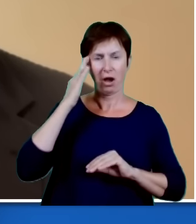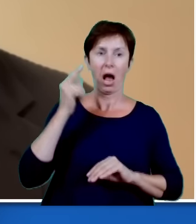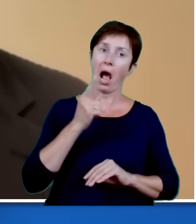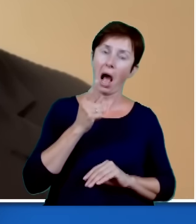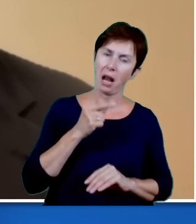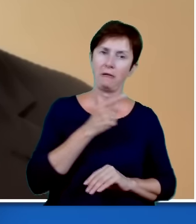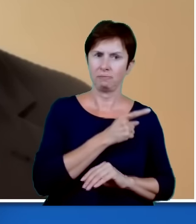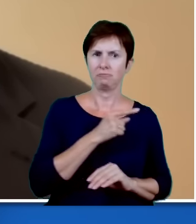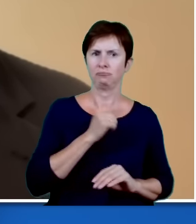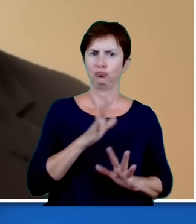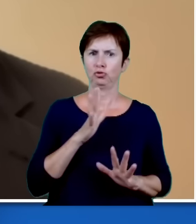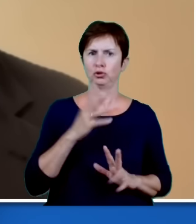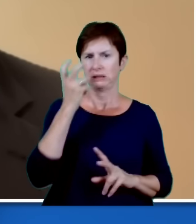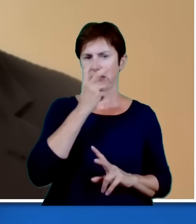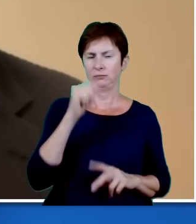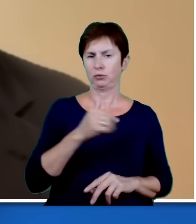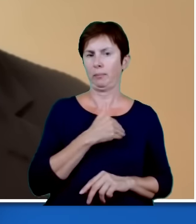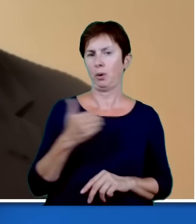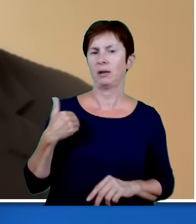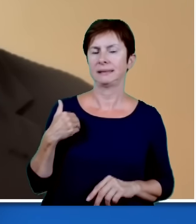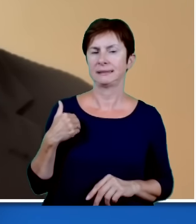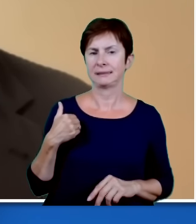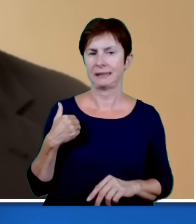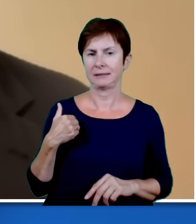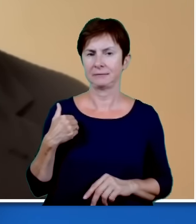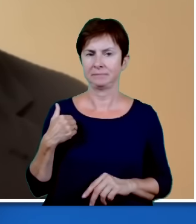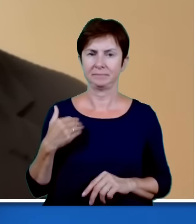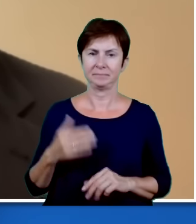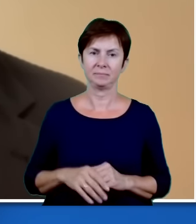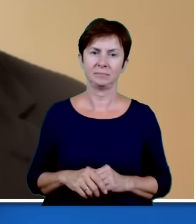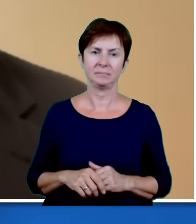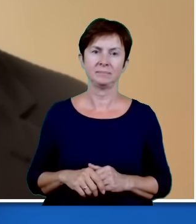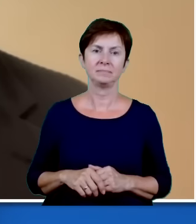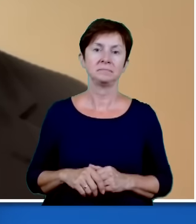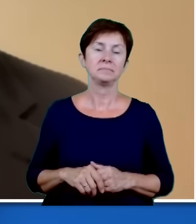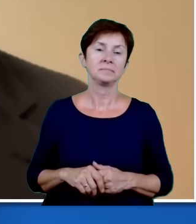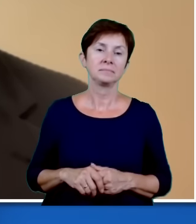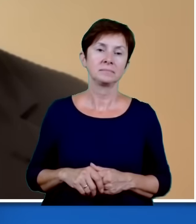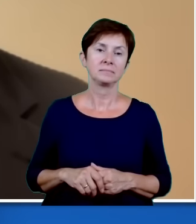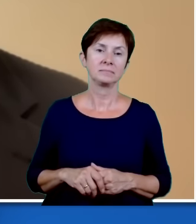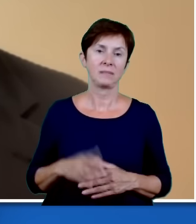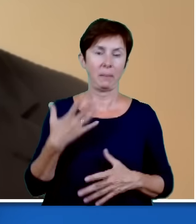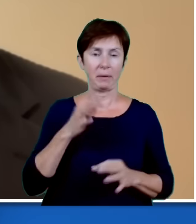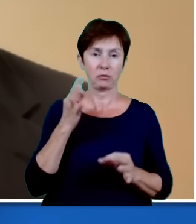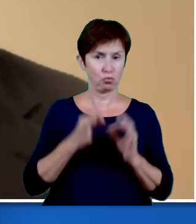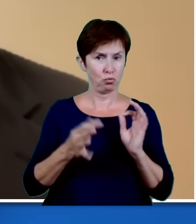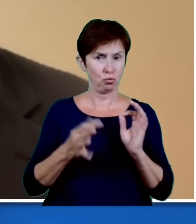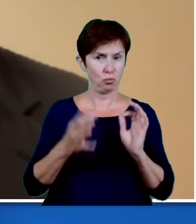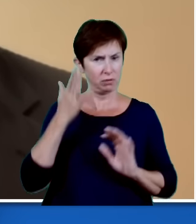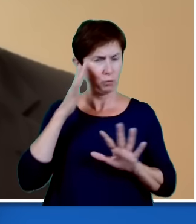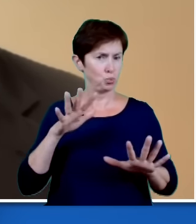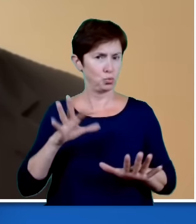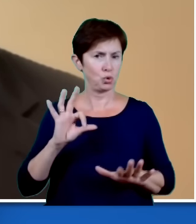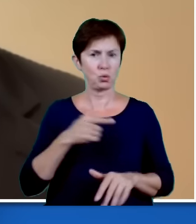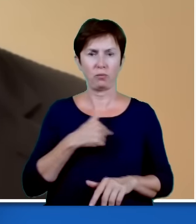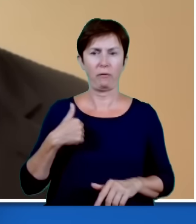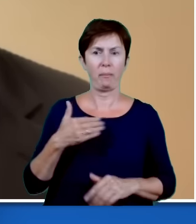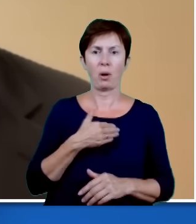do do tworzenia administracji Stanów Zjednoczonych bardzo szczegółowa